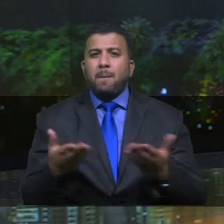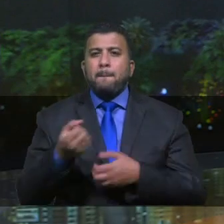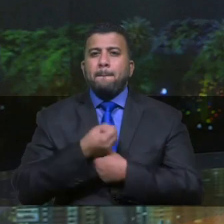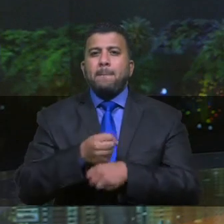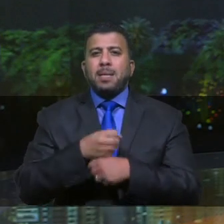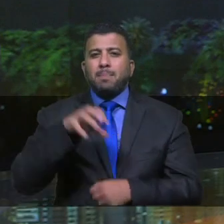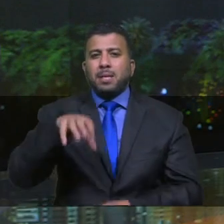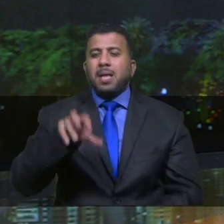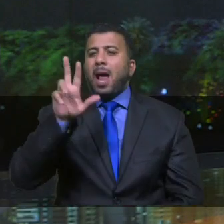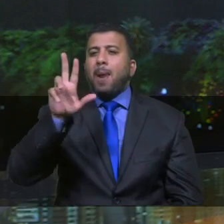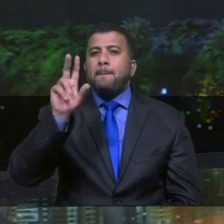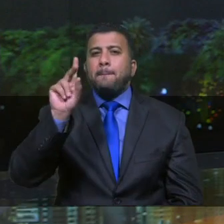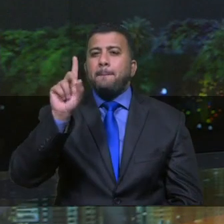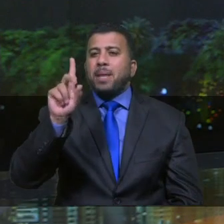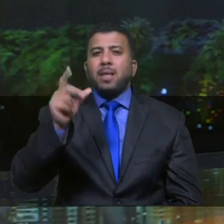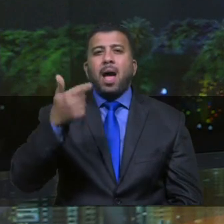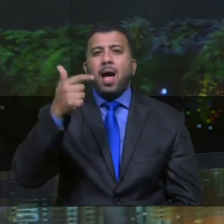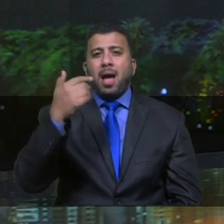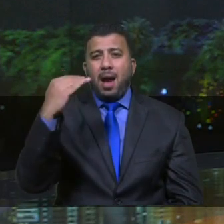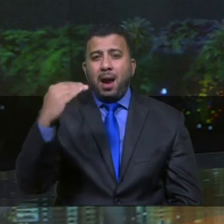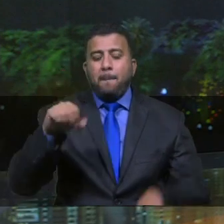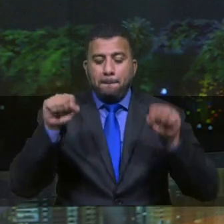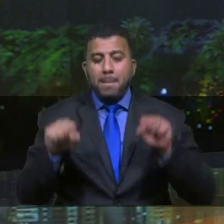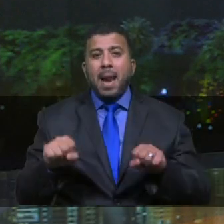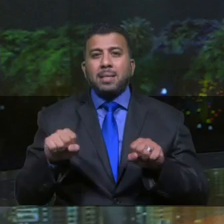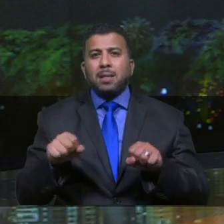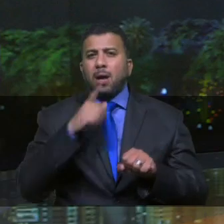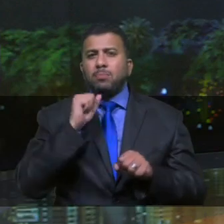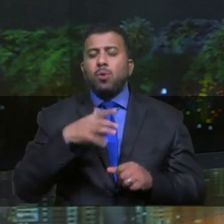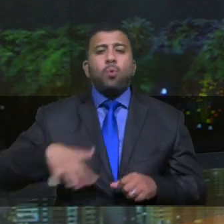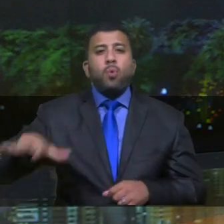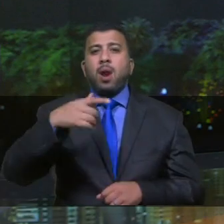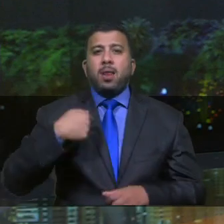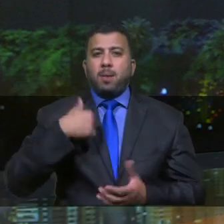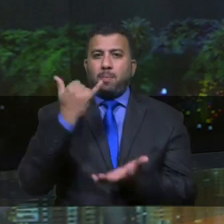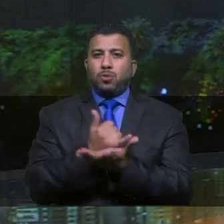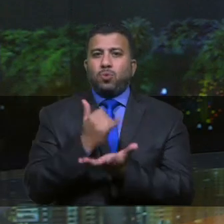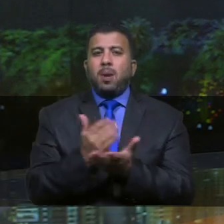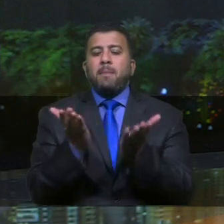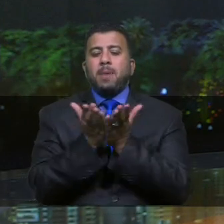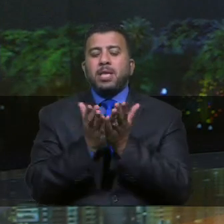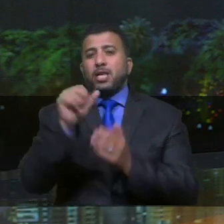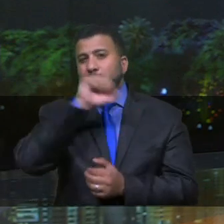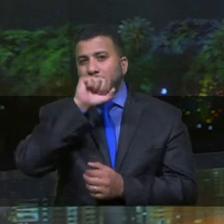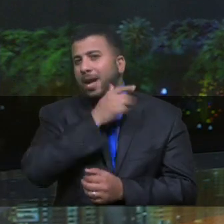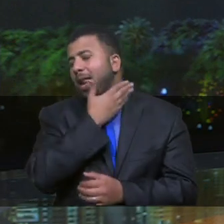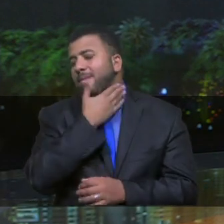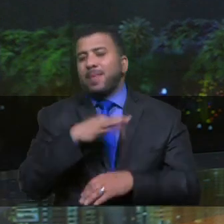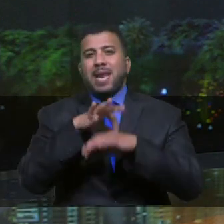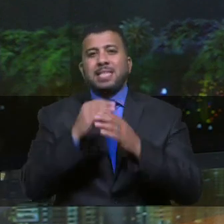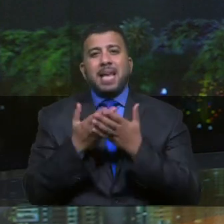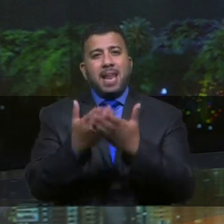تستضيف بلدية منطقة البطائح ومجلسها البلدي حملة كلنا مسؤول التي أطلقتها مدينة الشارقة